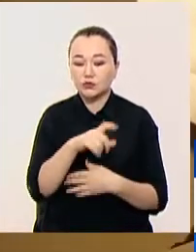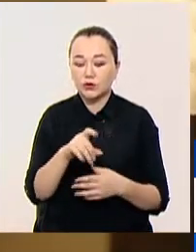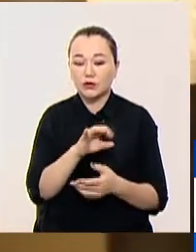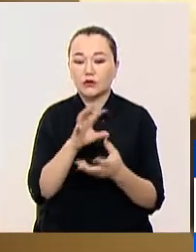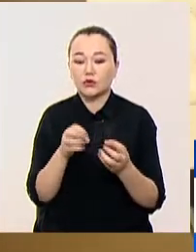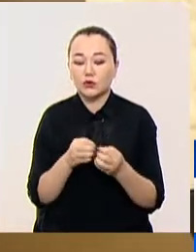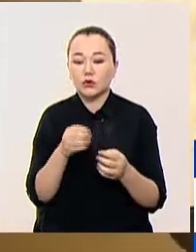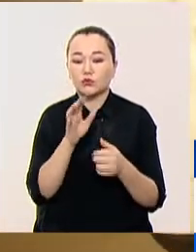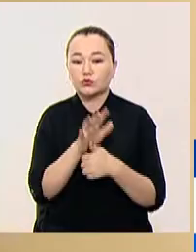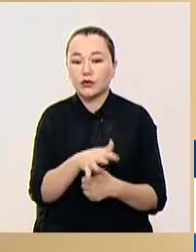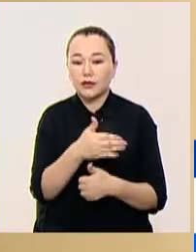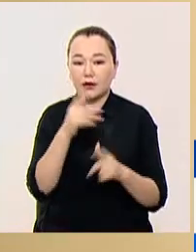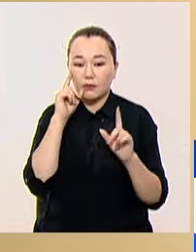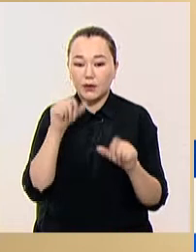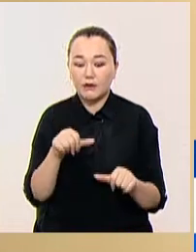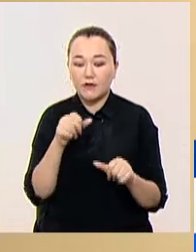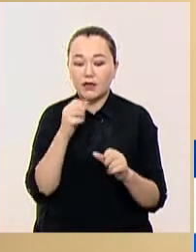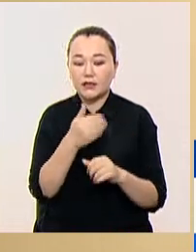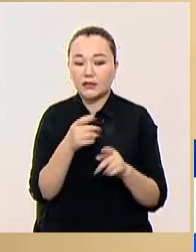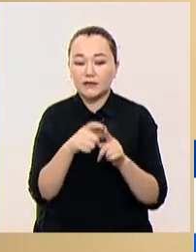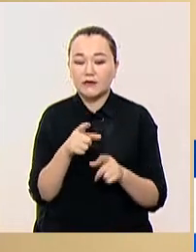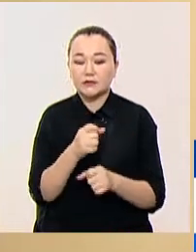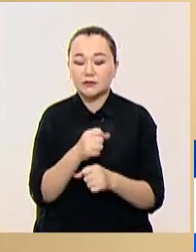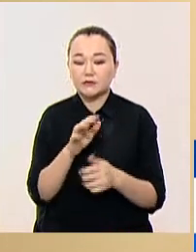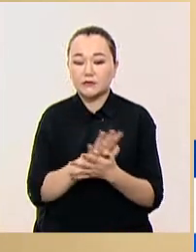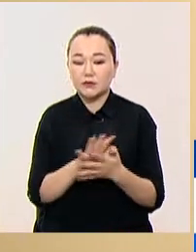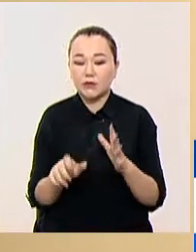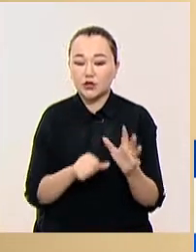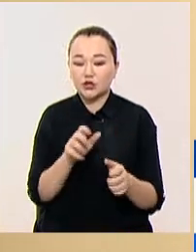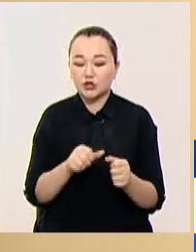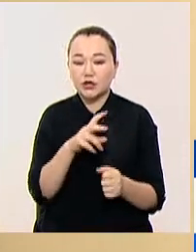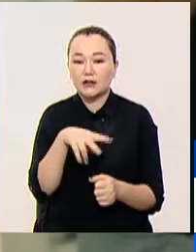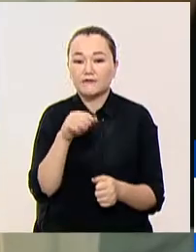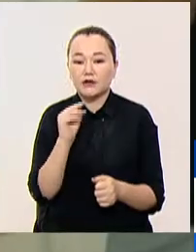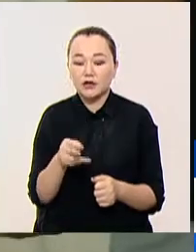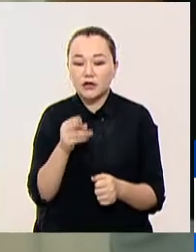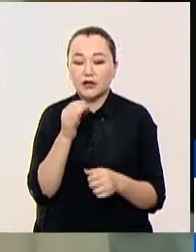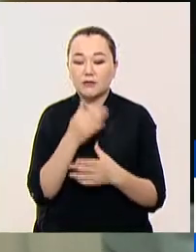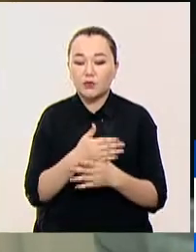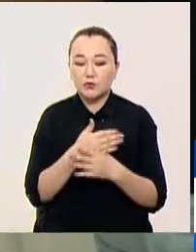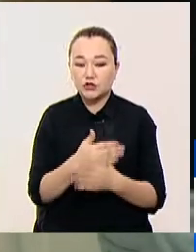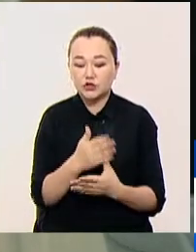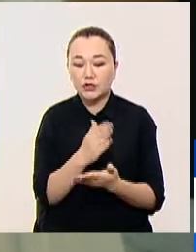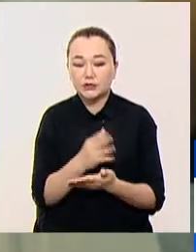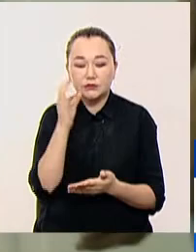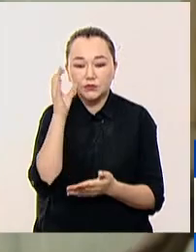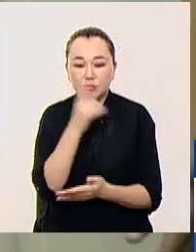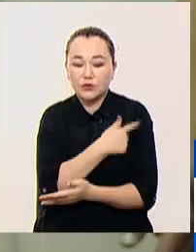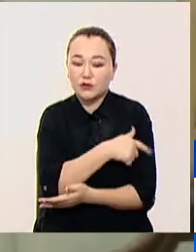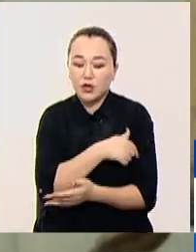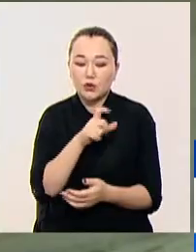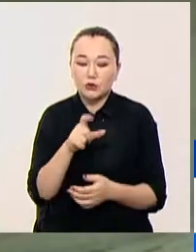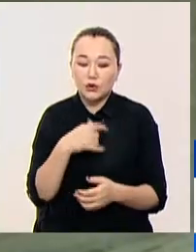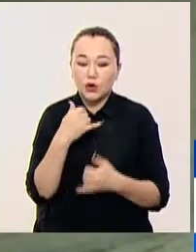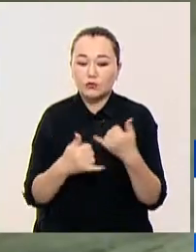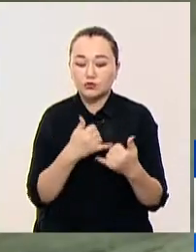итоге ущемляют их права. По их словам, здесь делают бесплатный массаж, ЛФК, есть помощь психолога. Вот только людей